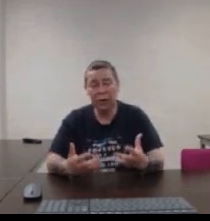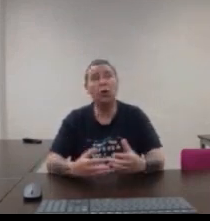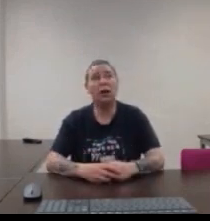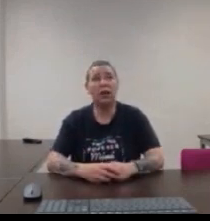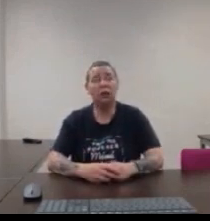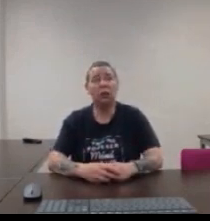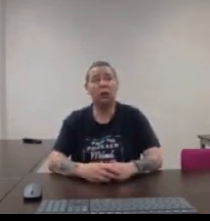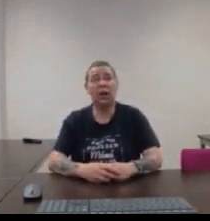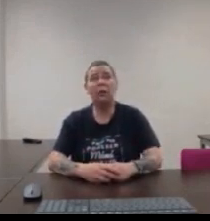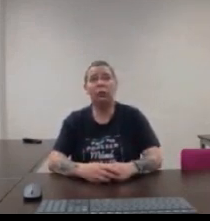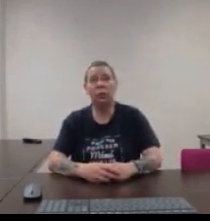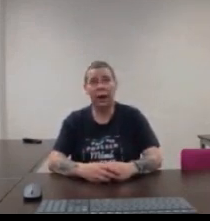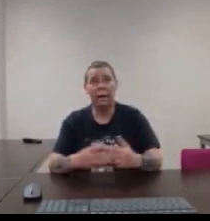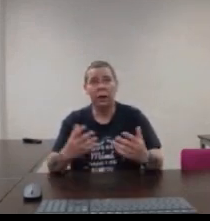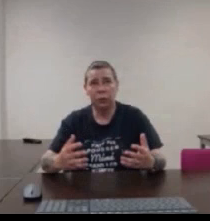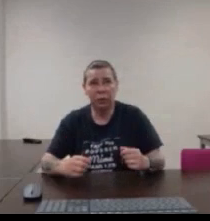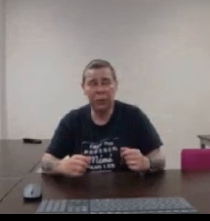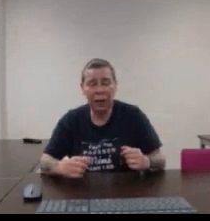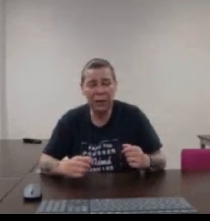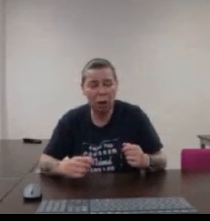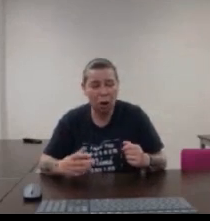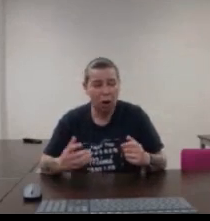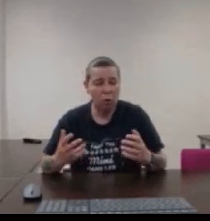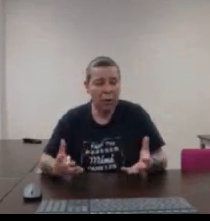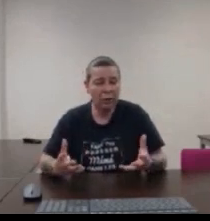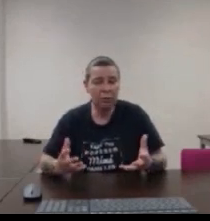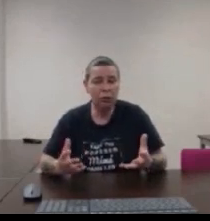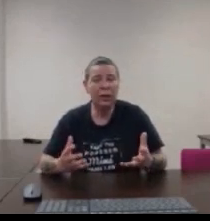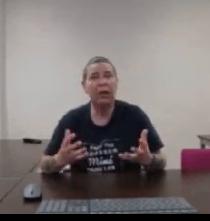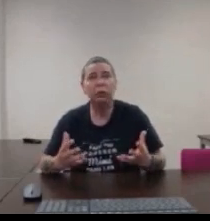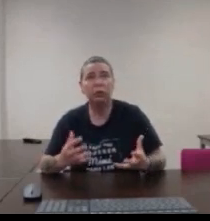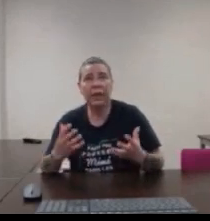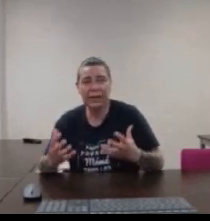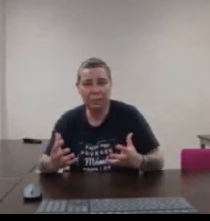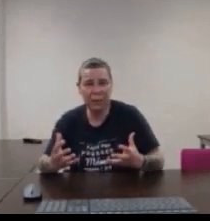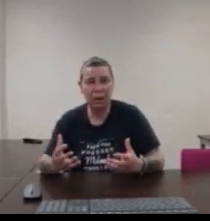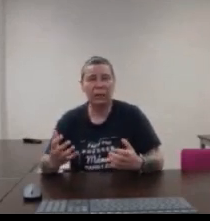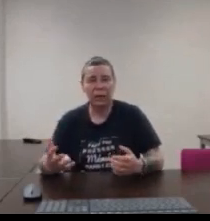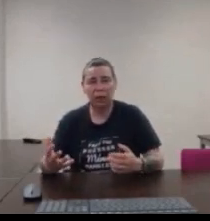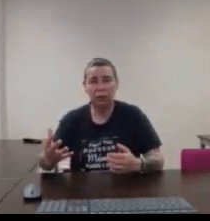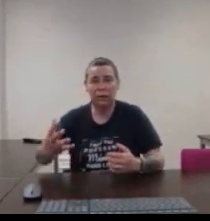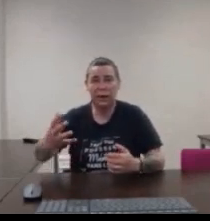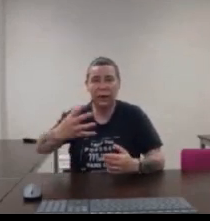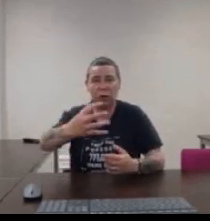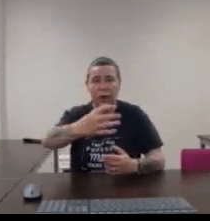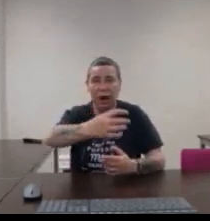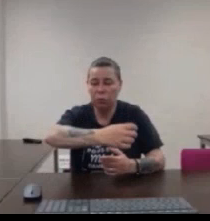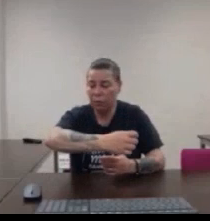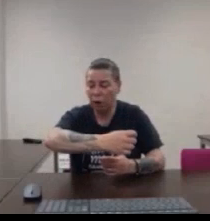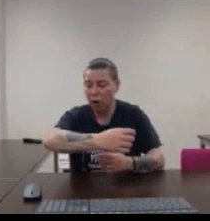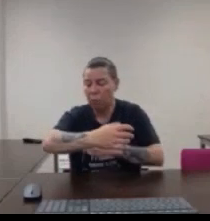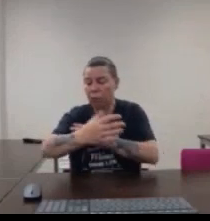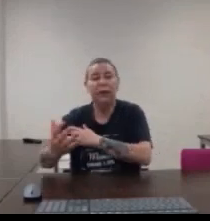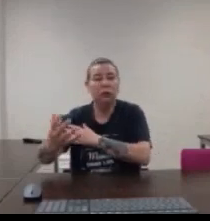simple, c'est vraiment en lien avec le travail musculaire. Je vous explique rapidement. Le principe du travail musculaire dynamique, c'est lorsque je vais effectuer